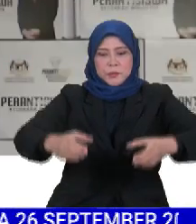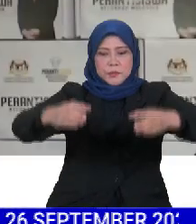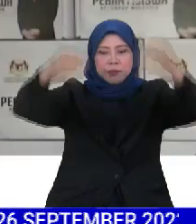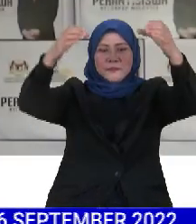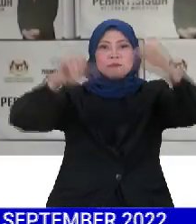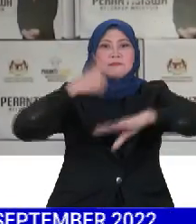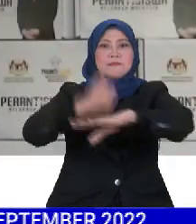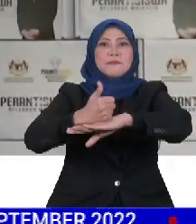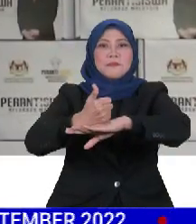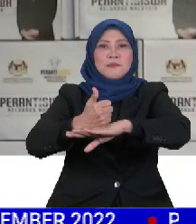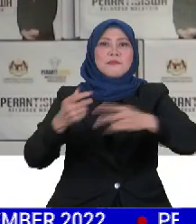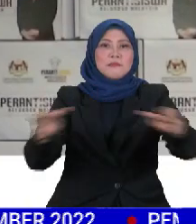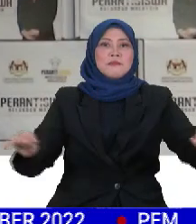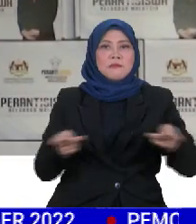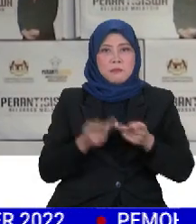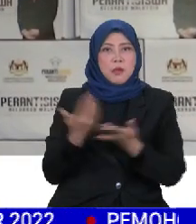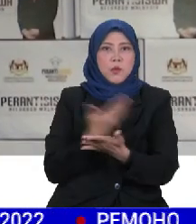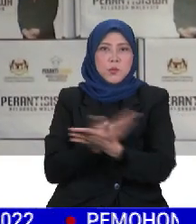baharu. Dan kita juga akan